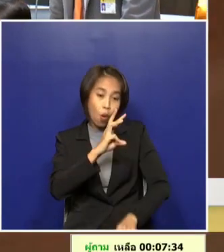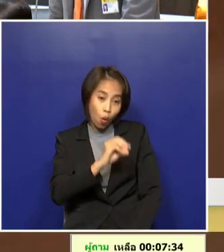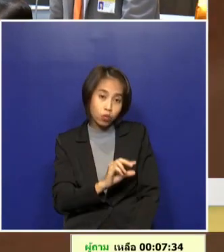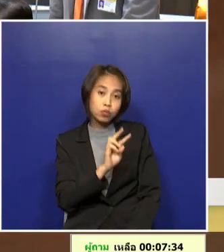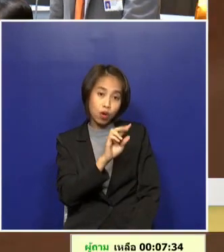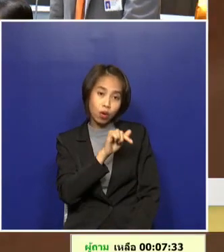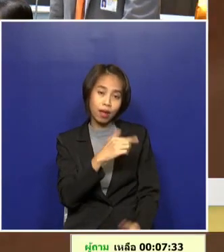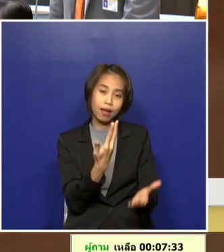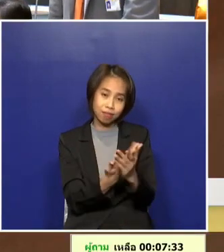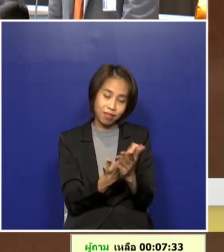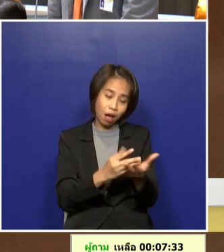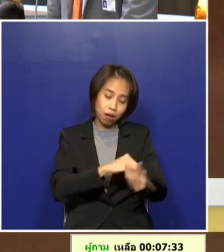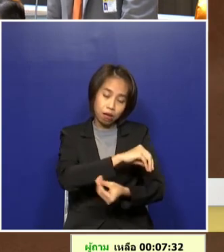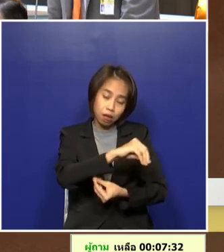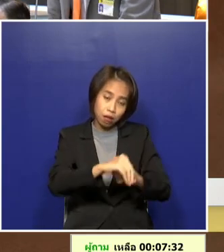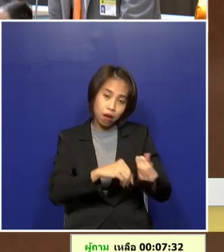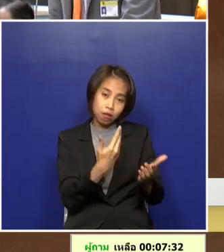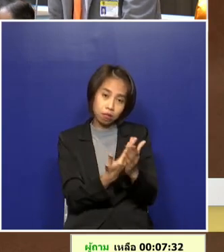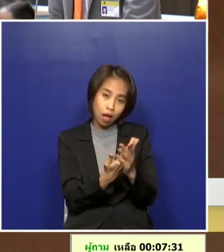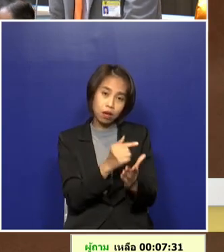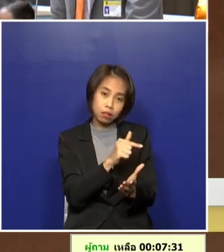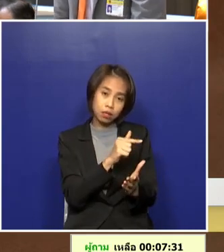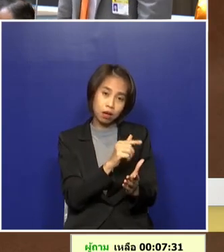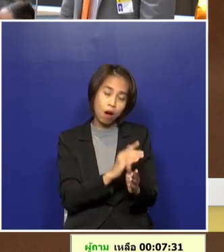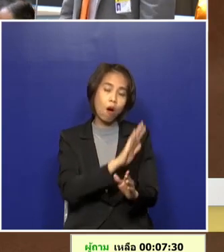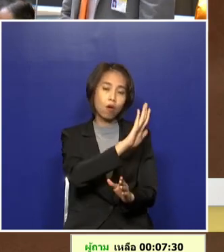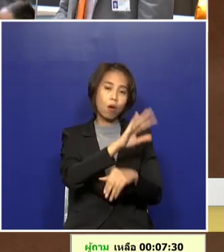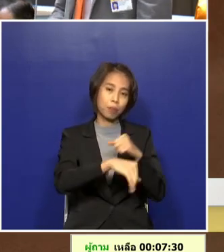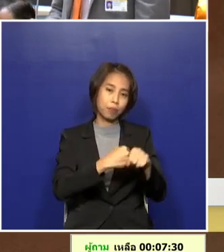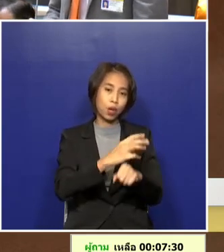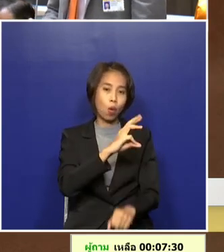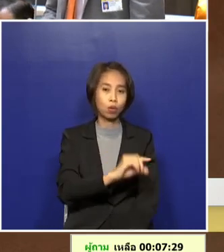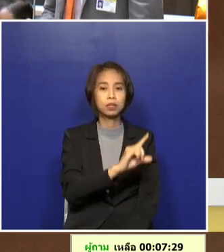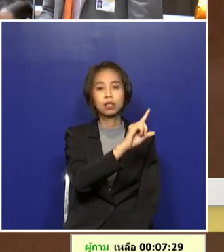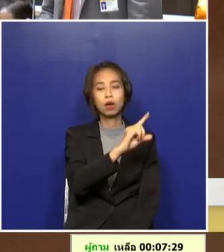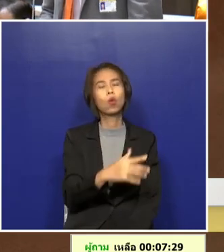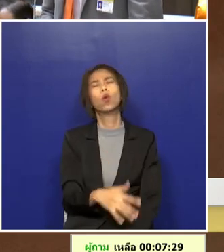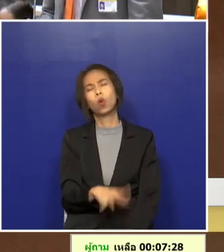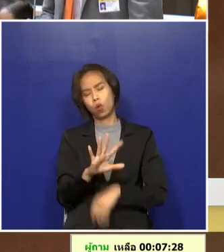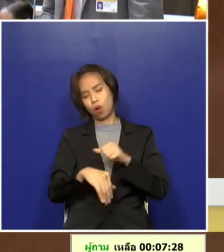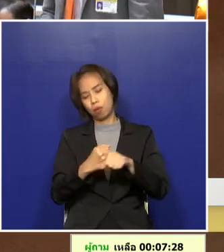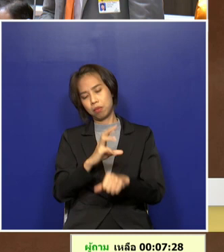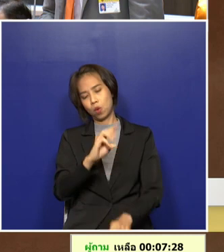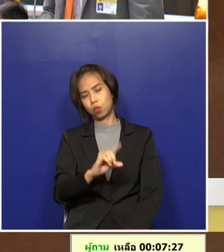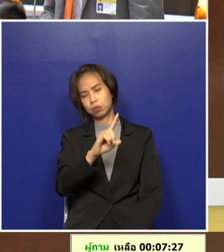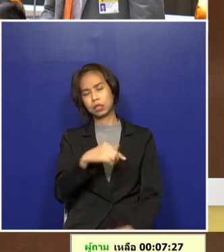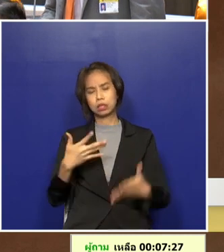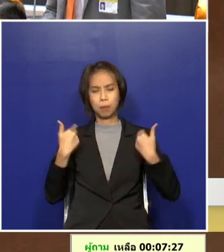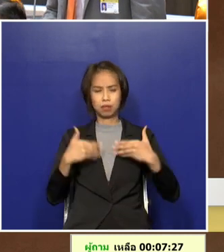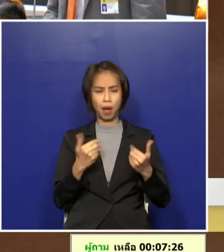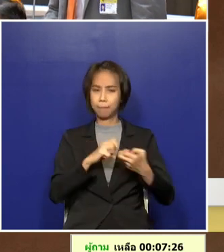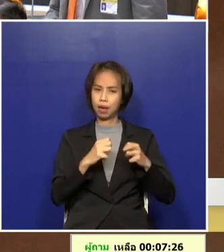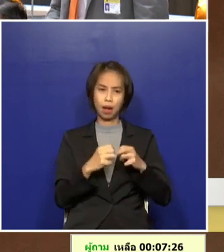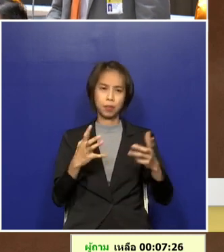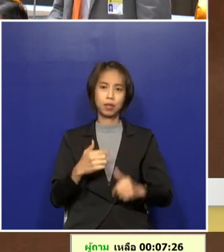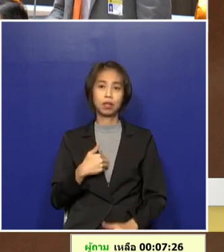งินรายได้ที่ได้มาตอนปี61ปี61เกิดอะไรขึ้นครับโอ้โหยังรับนักท่องเที่ยวจีนกันตูมตามแต่ก่อนผมยังเป็น